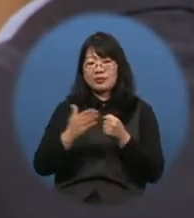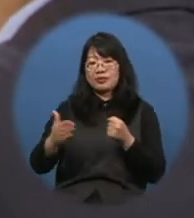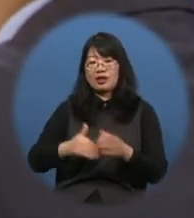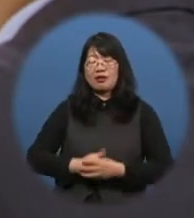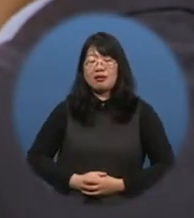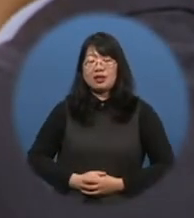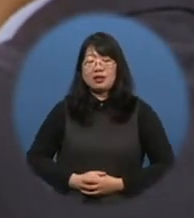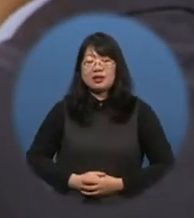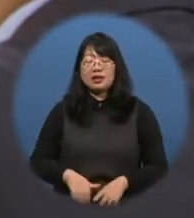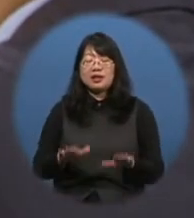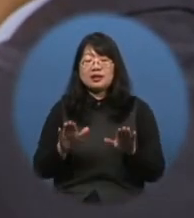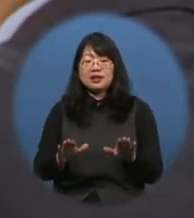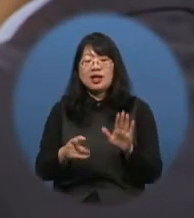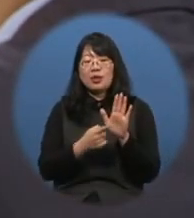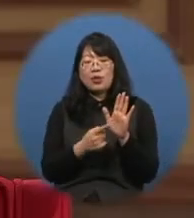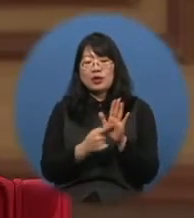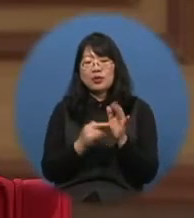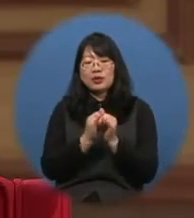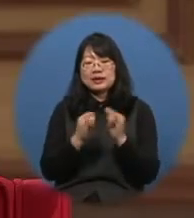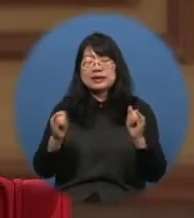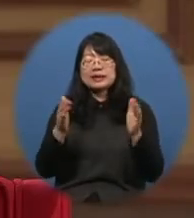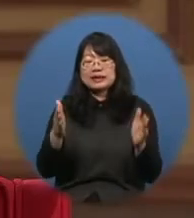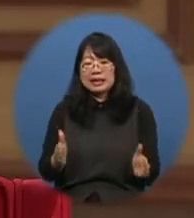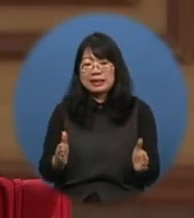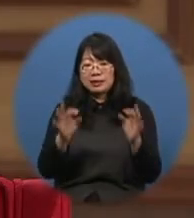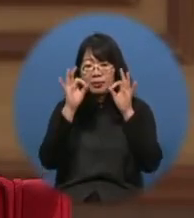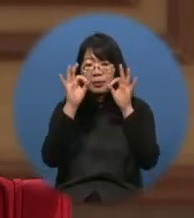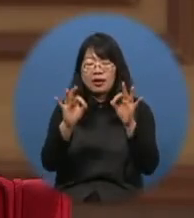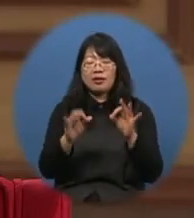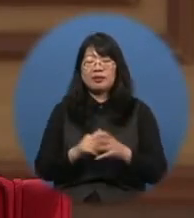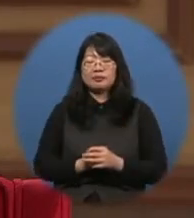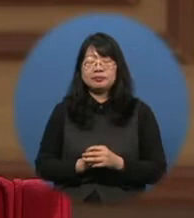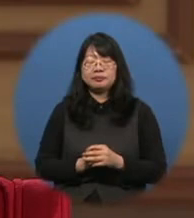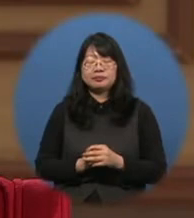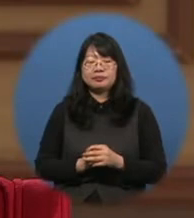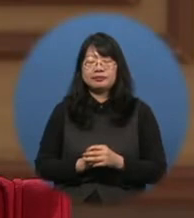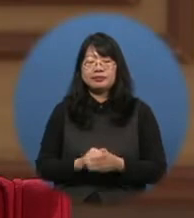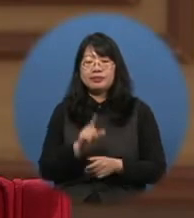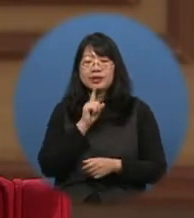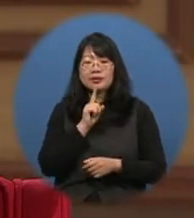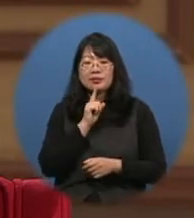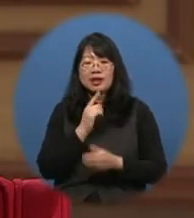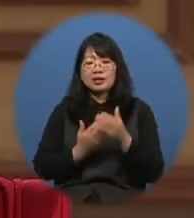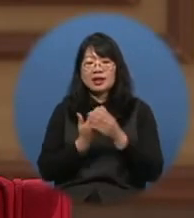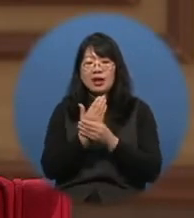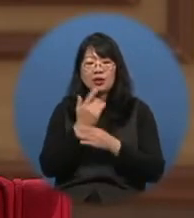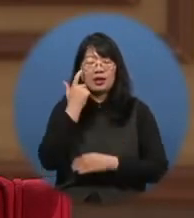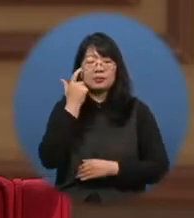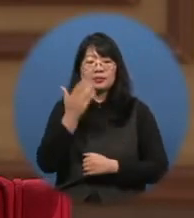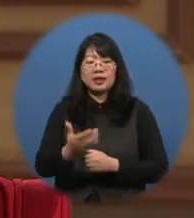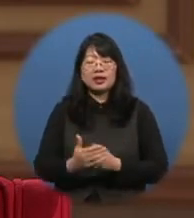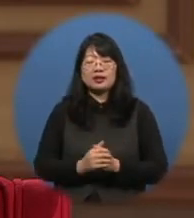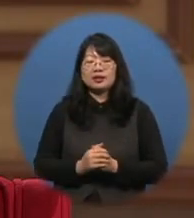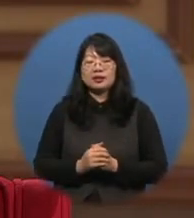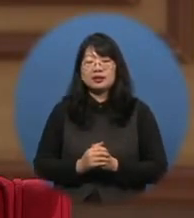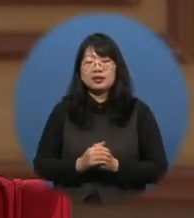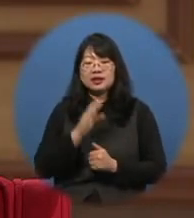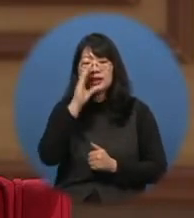예, 예. 그래서 이제 광고인들 사이에서는 어떤 얘기가 회자되냐면